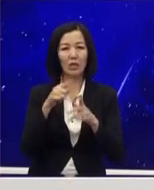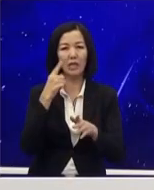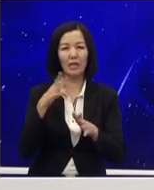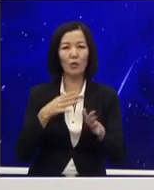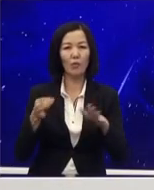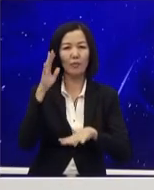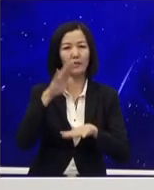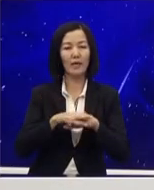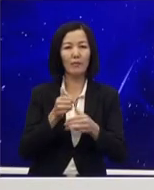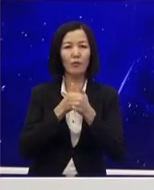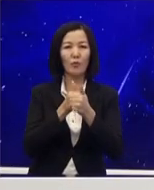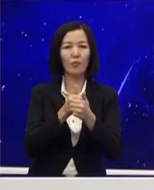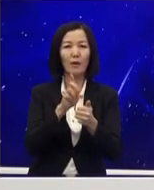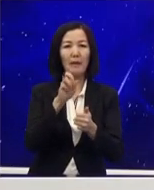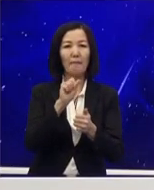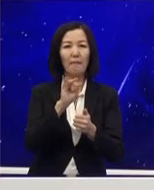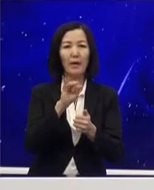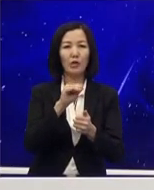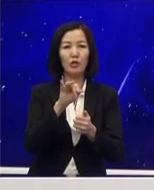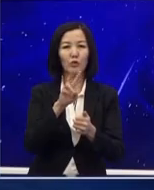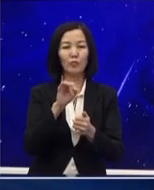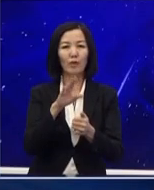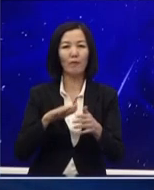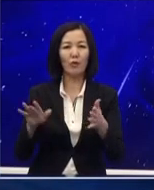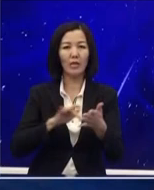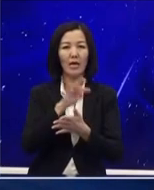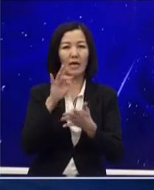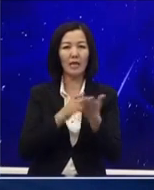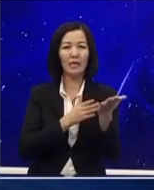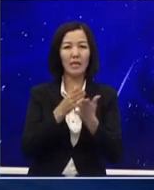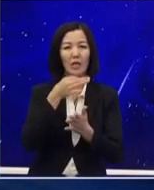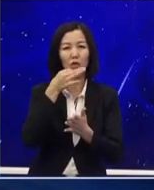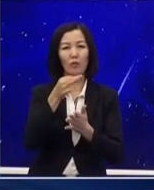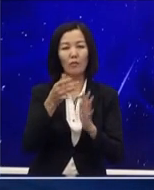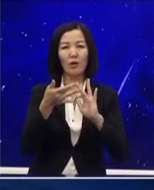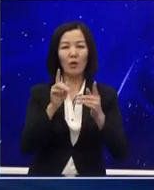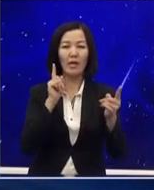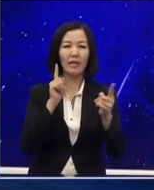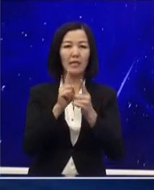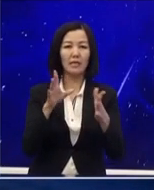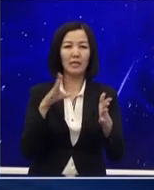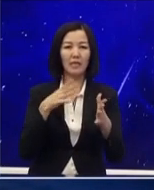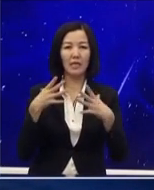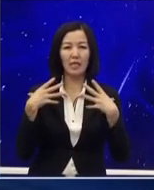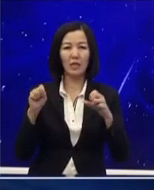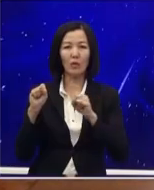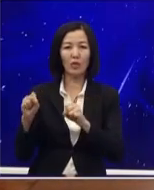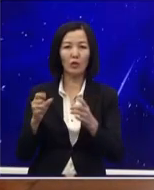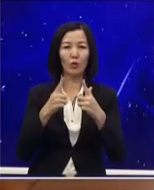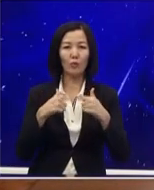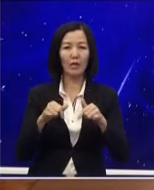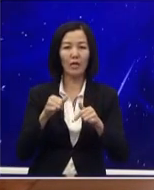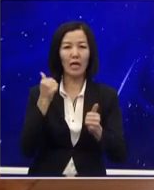айтылды. Облыс әкімінің орынбасары Батыржан Байжұманов аудан қалалардағы сала жауаптыларымен онлайн жүздесті. Денсаулық